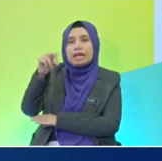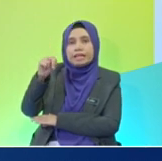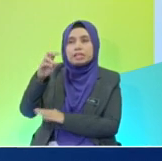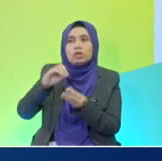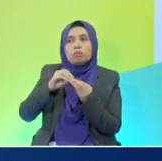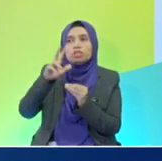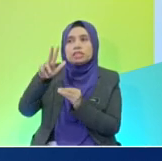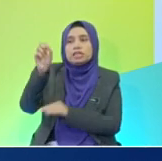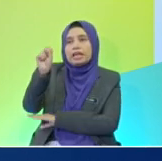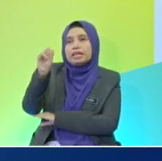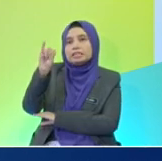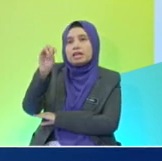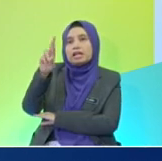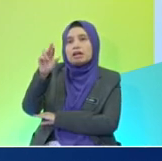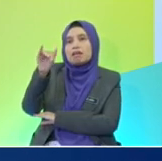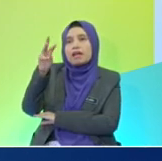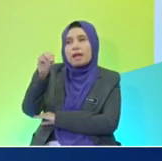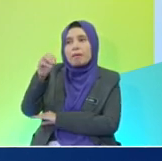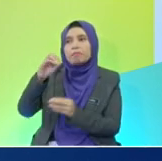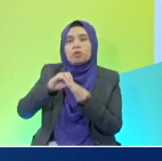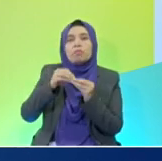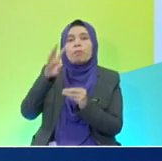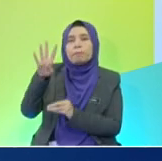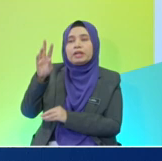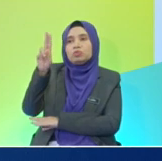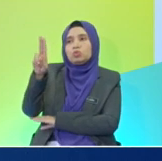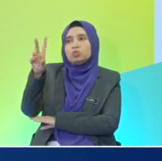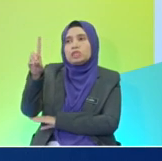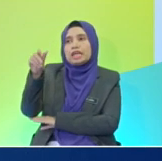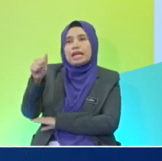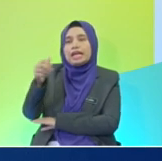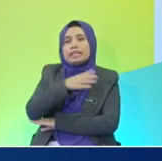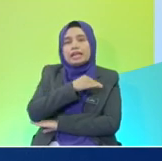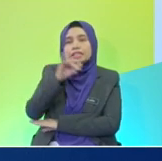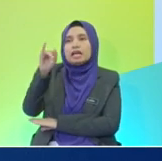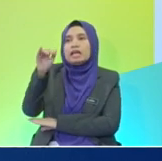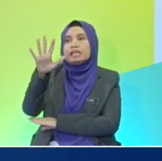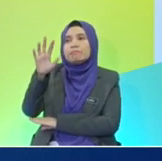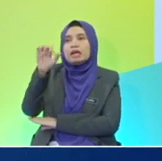sirim yang keempat murid Jawa udah dan yang kelima